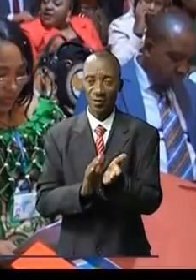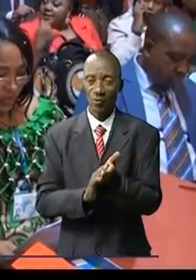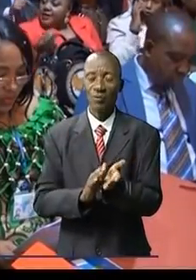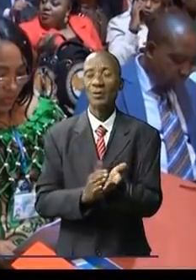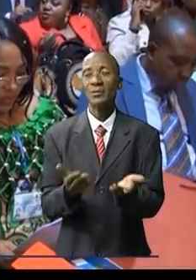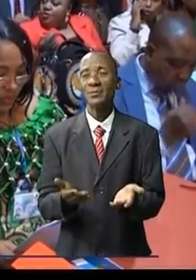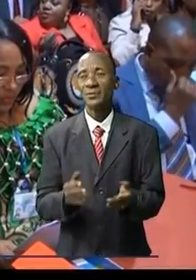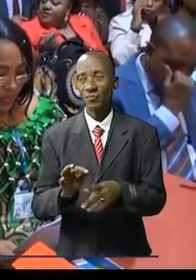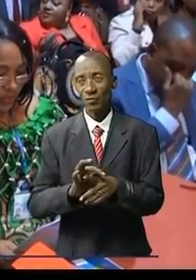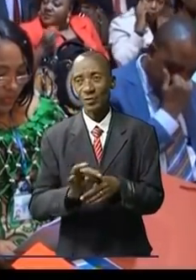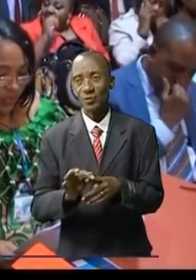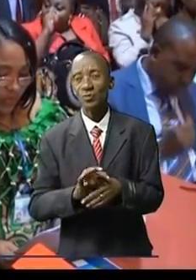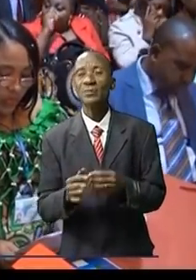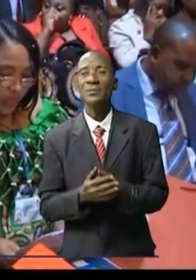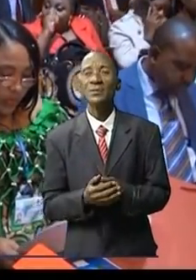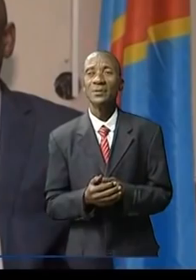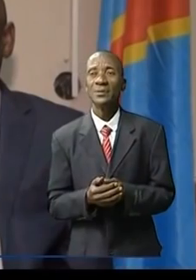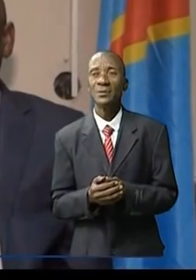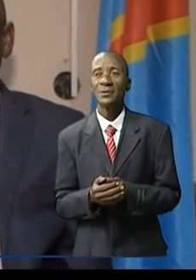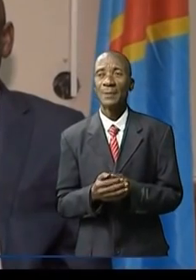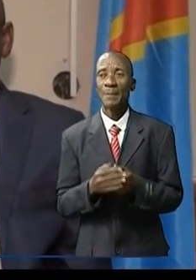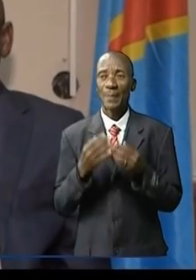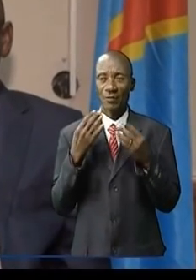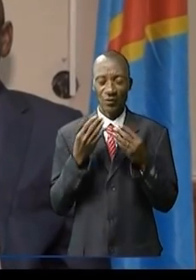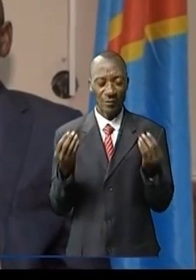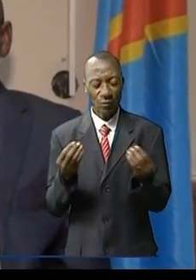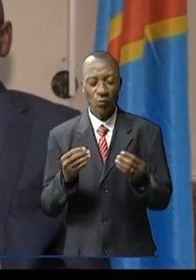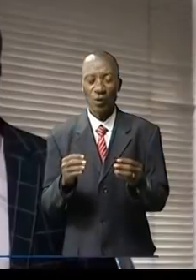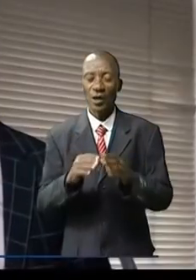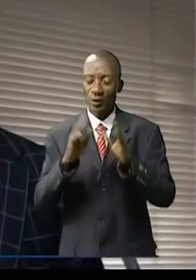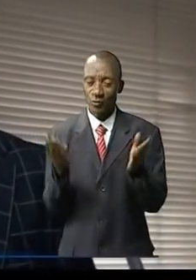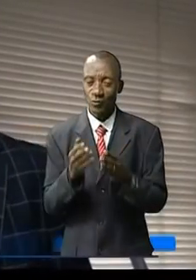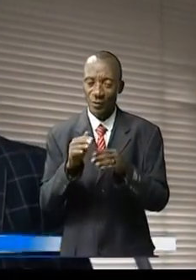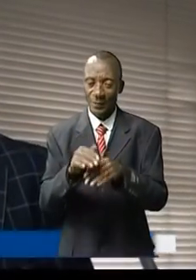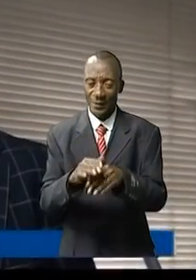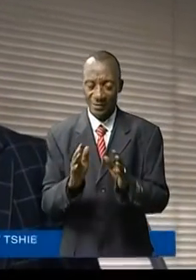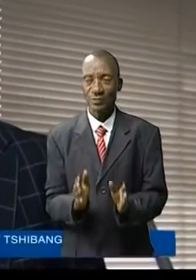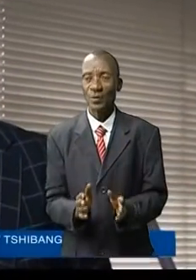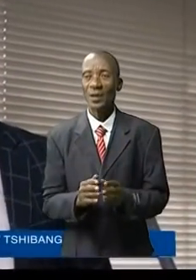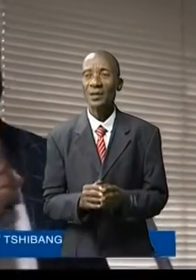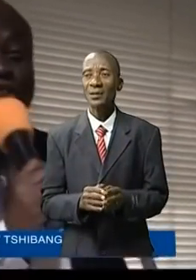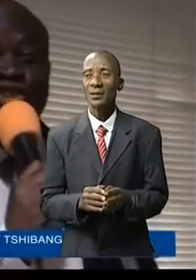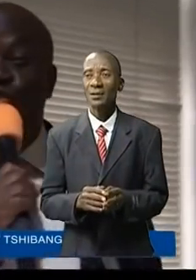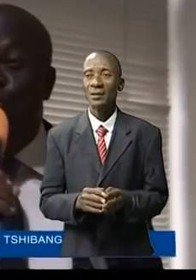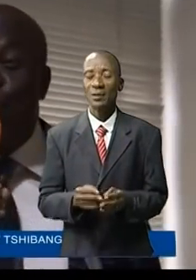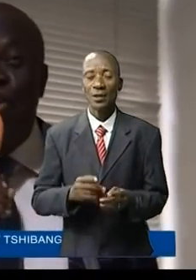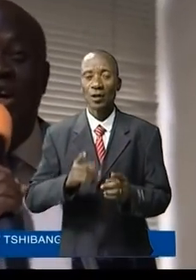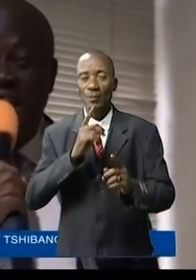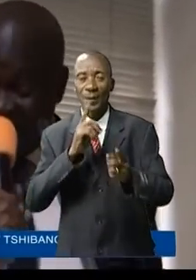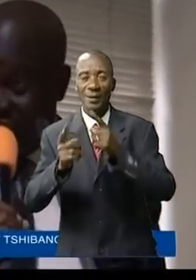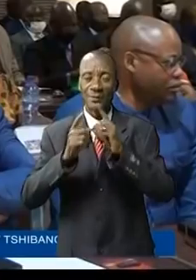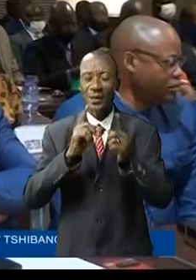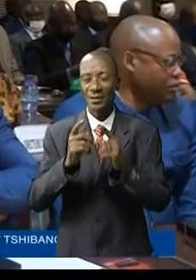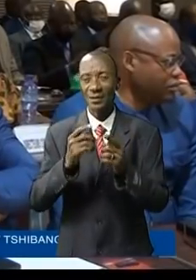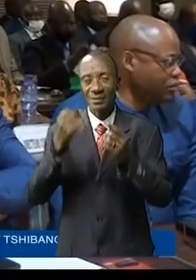d'où l'encouragement du directeur général AI aux coordonnateurs de différents projets et différents partenaires de bien jouer chacun sa